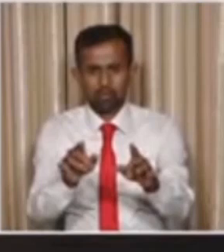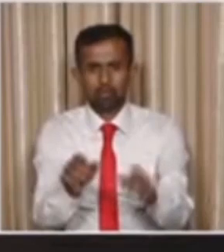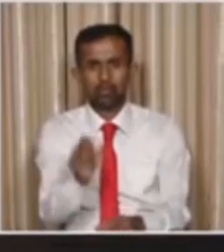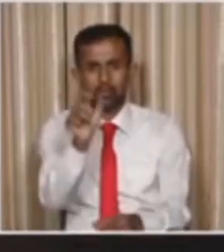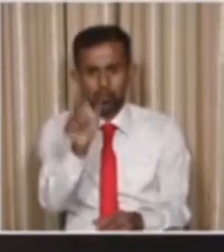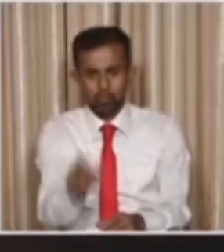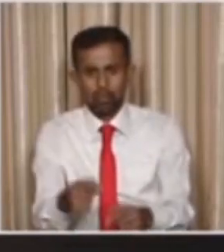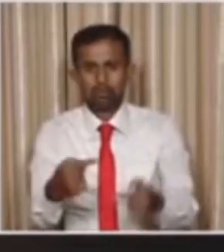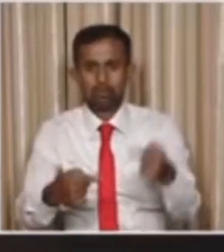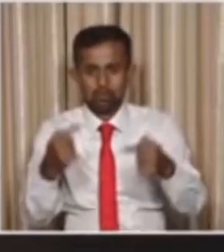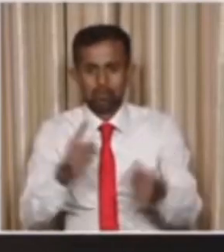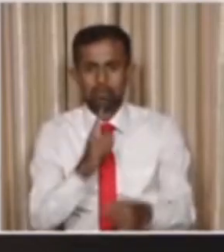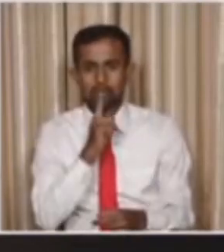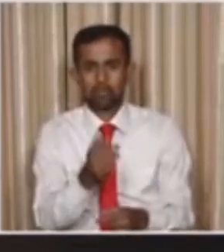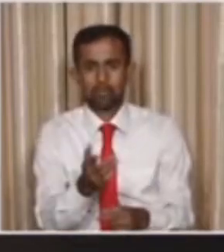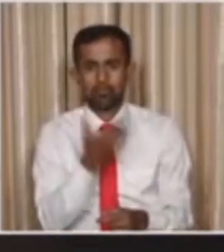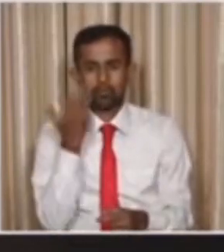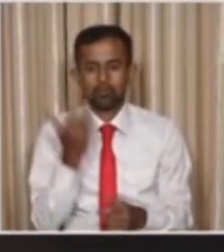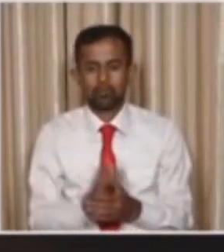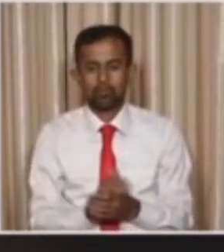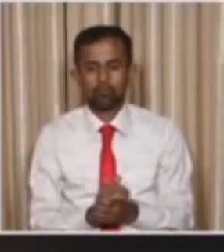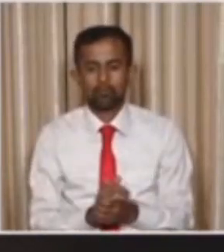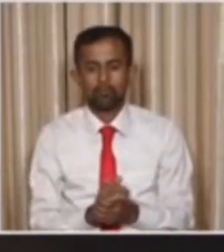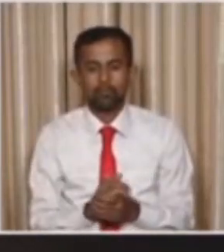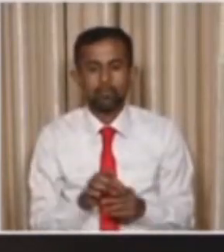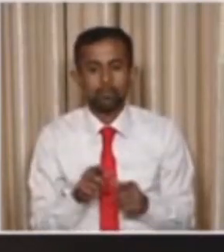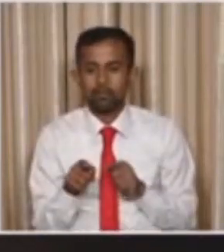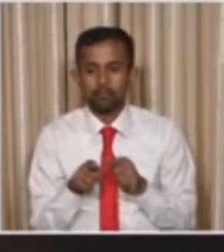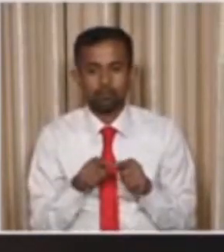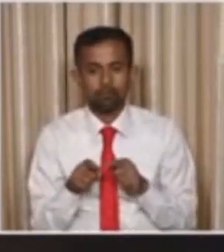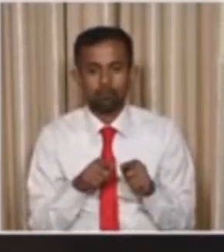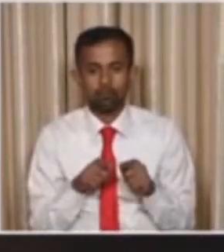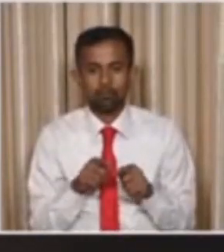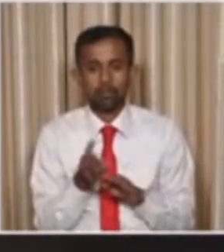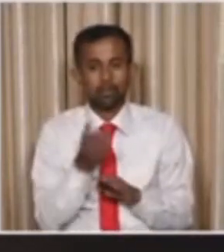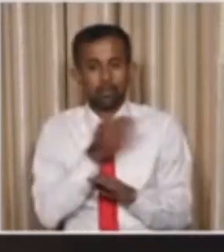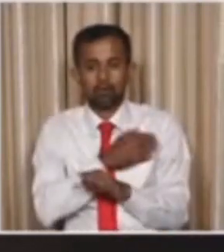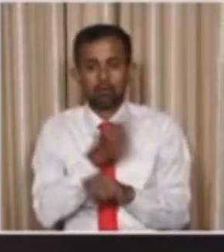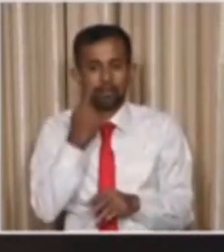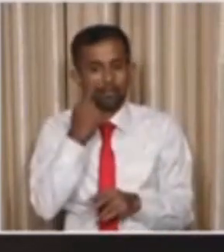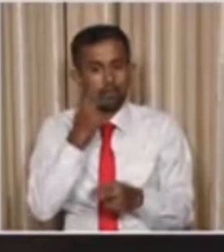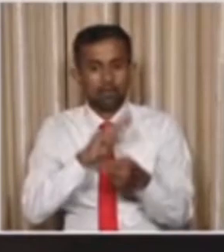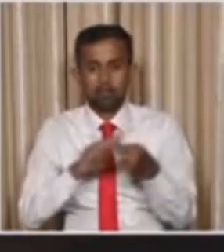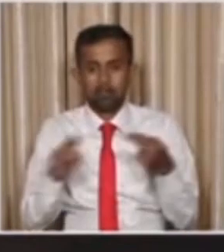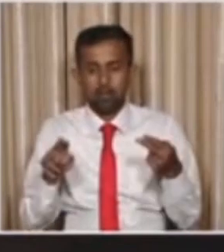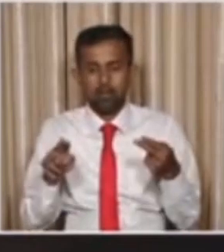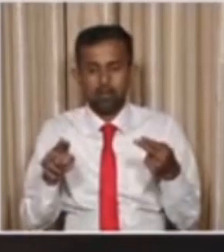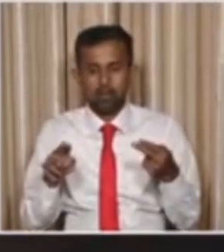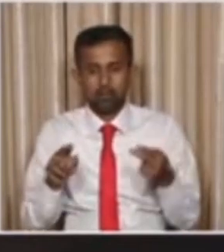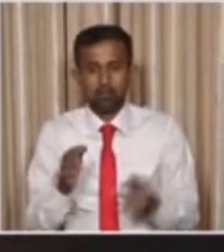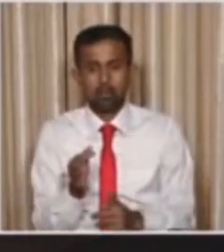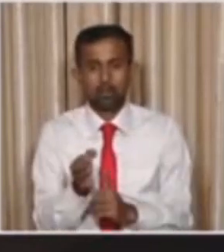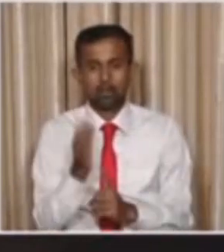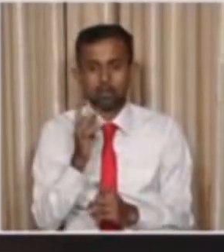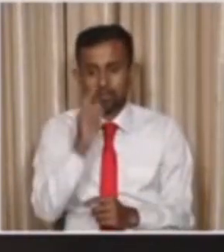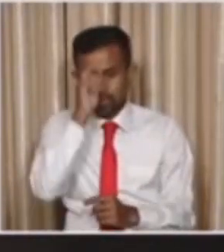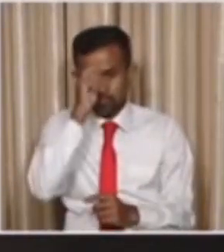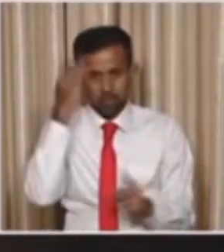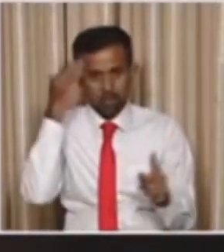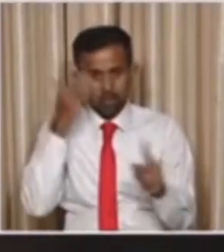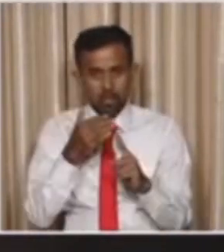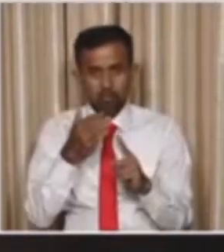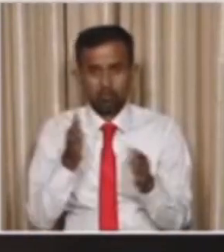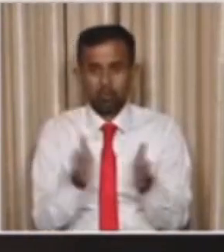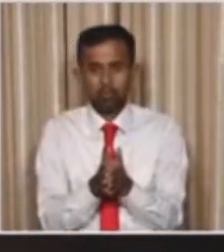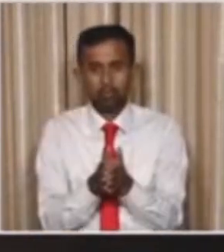ඔබතුමාගේ තර්කය නුම කියන්න වෙනෝනේ. එහෙම එහෙම වේලාසනින් දකින්න එපා. ජනාධිපතිතුමාගේ අරමුණු වෙනුවෙන් හිට ගන්න